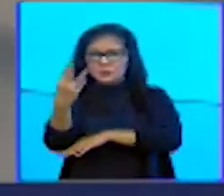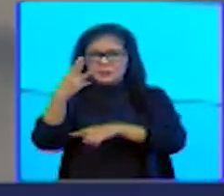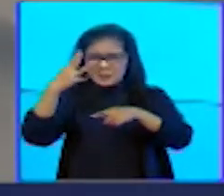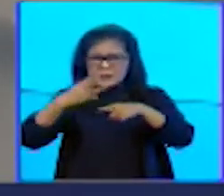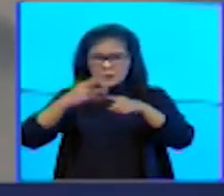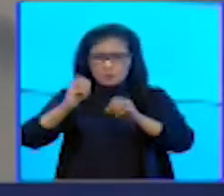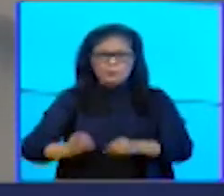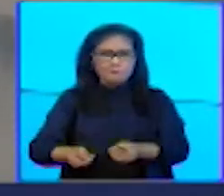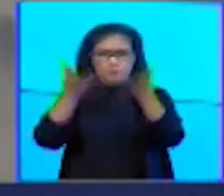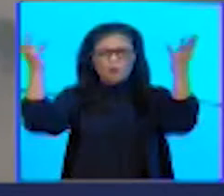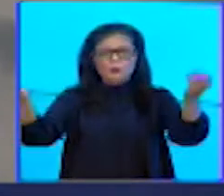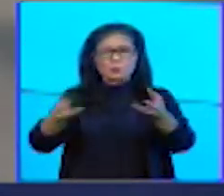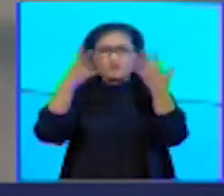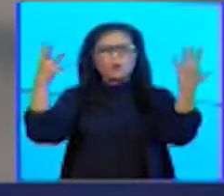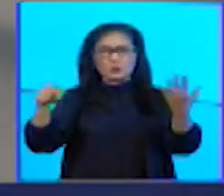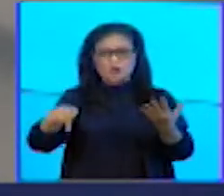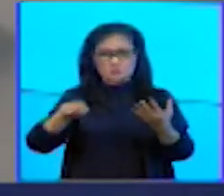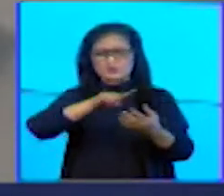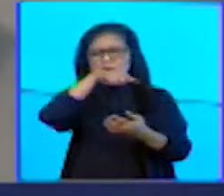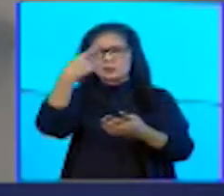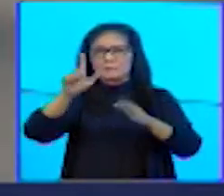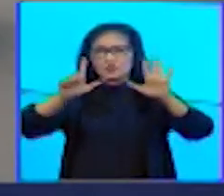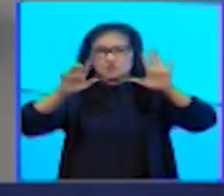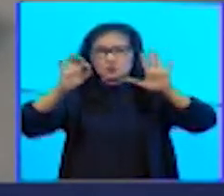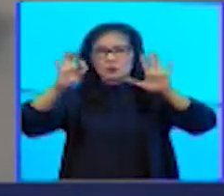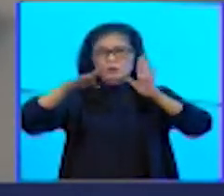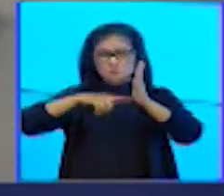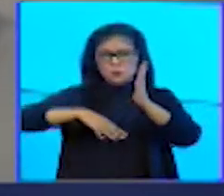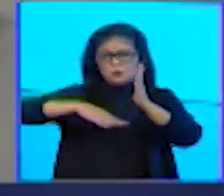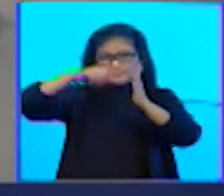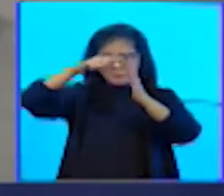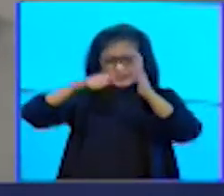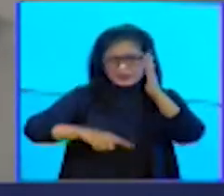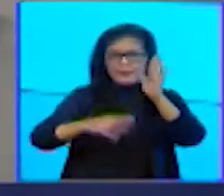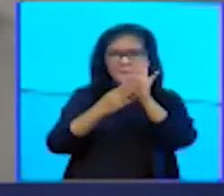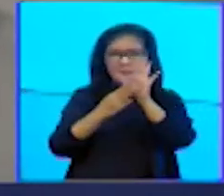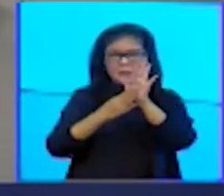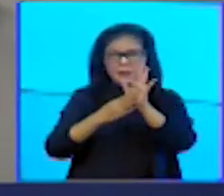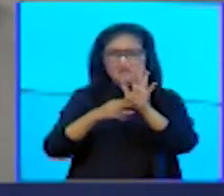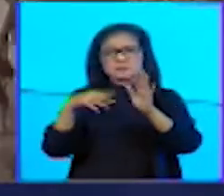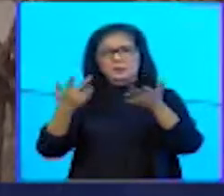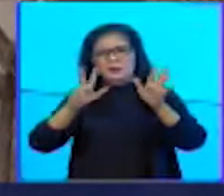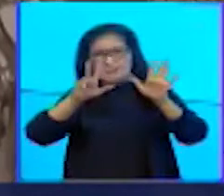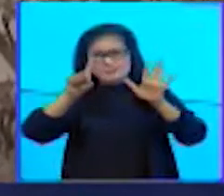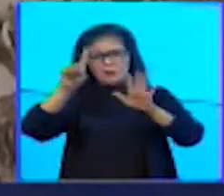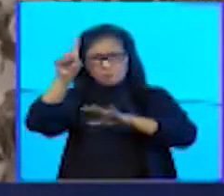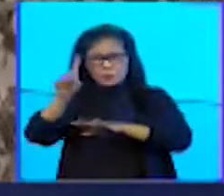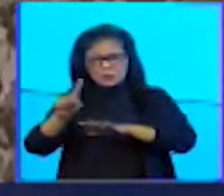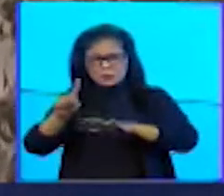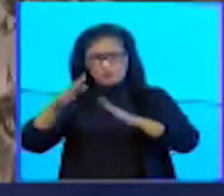mencapai 700 m selama 81 detik letusan Gunung Sinabung membuat rambut tebal menutup rumah warga